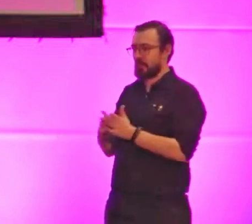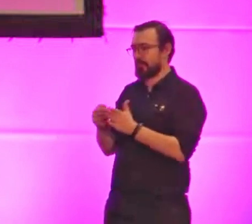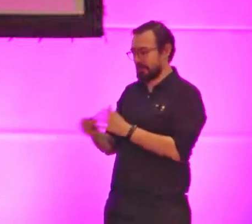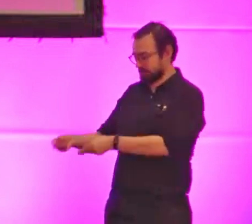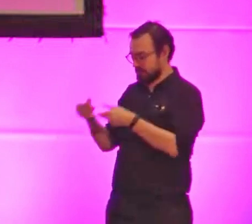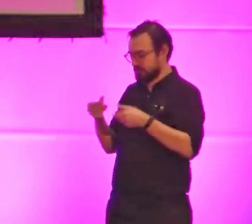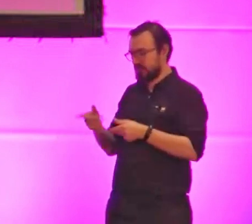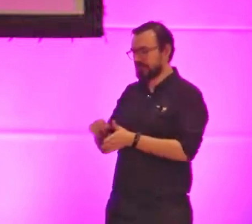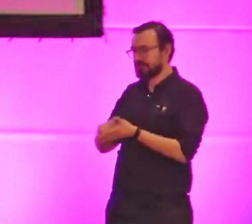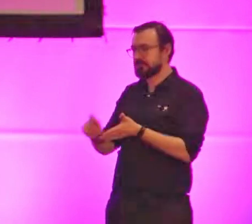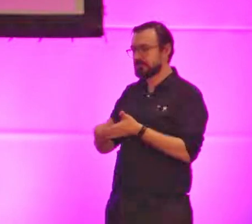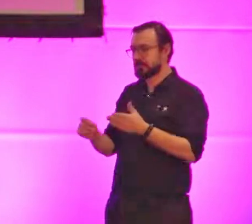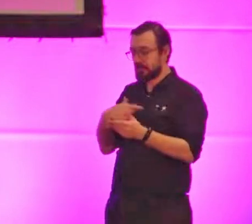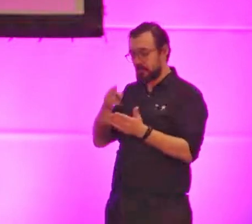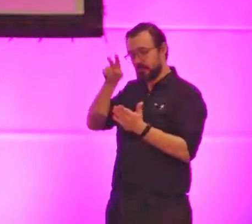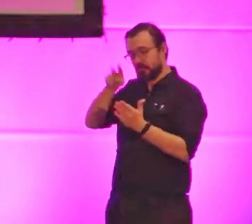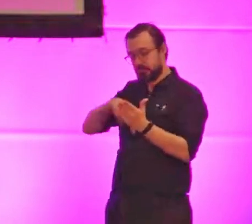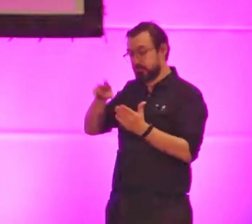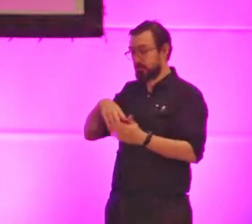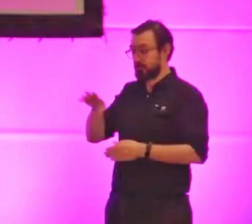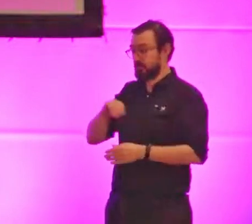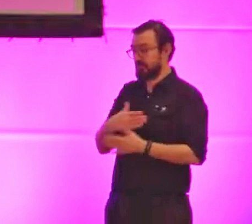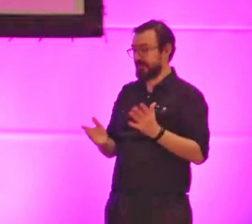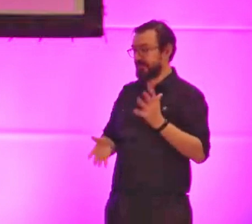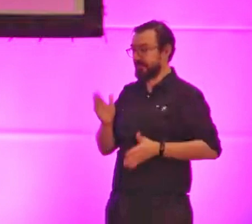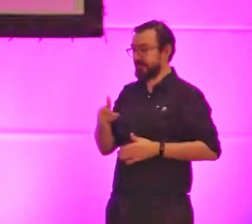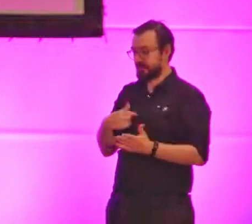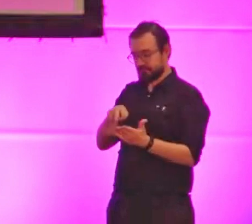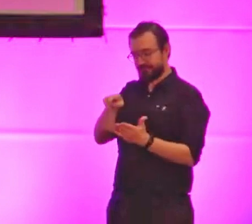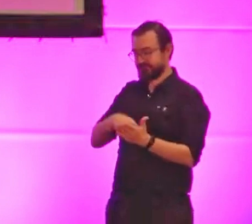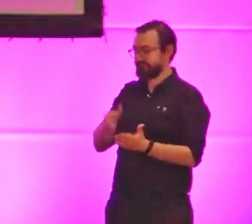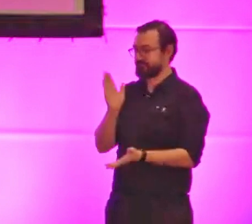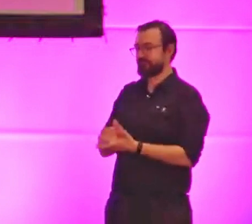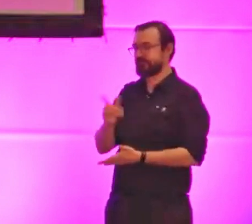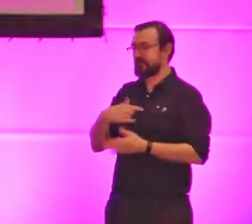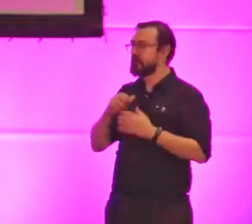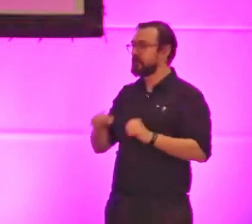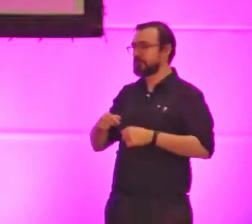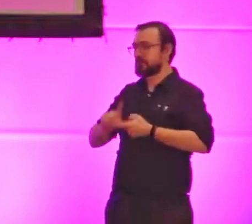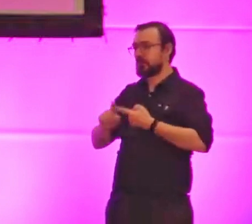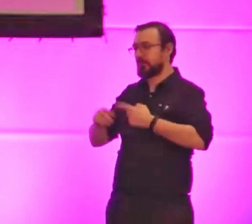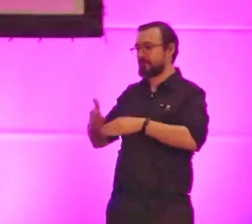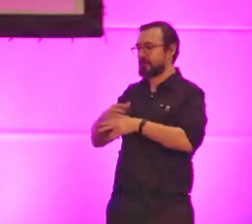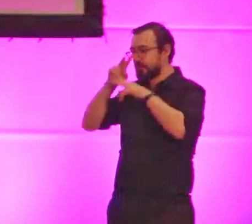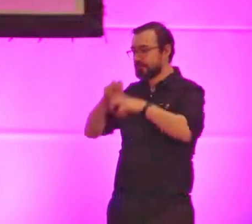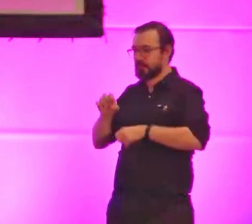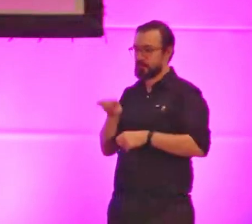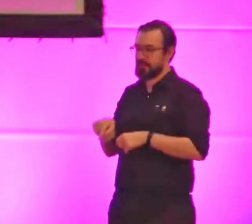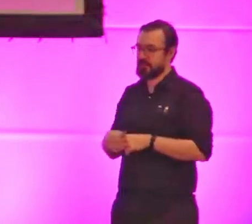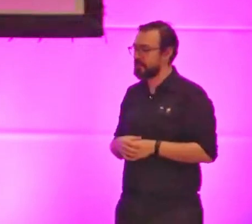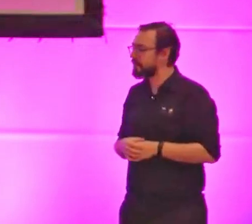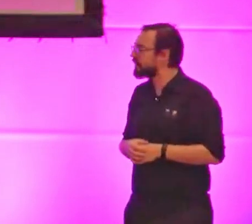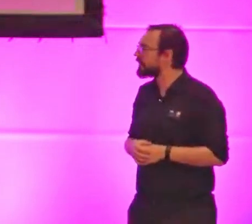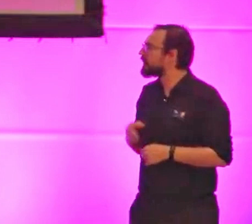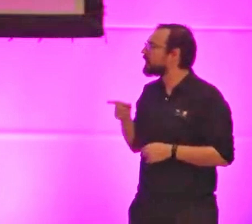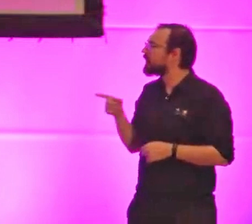skrivit. Och när jag hade läst den, ja, då är det liksom ingen tvekan om att det här måste vi inleda en förundersökning.